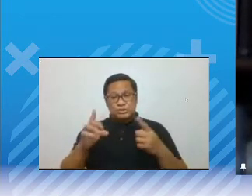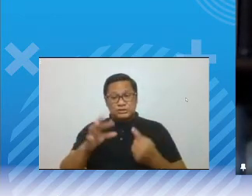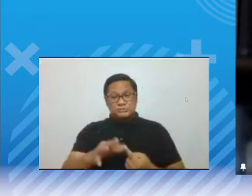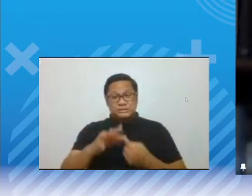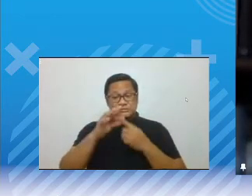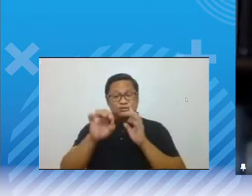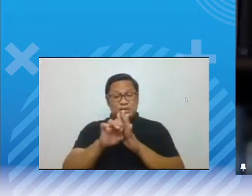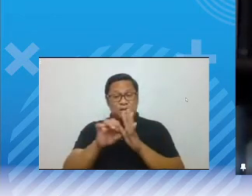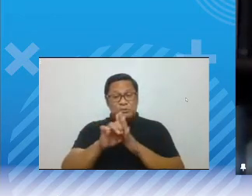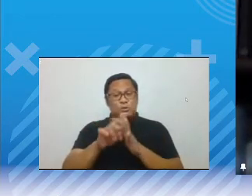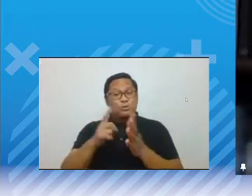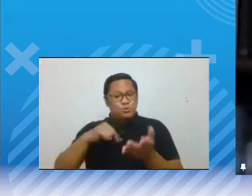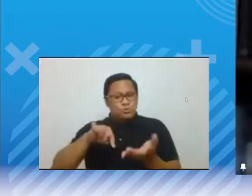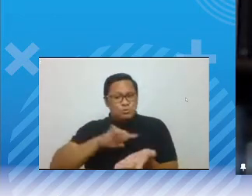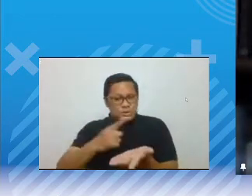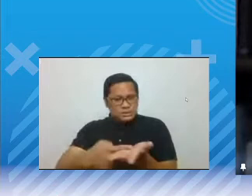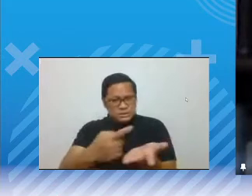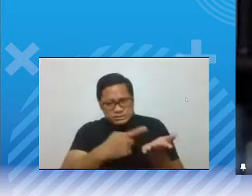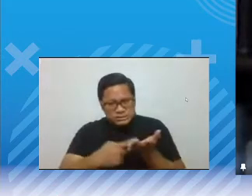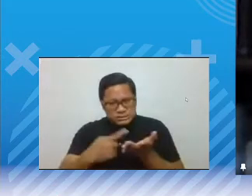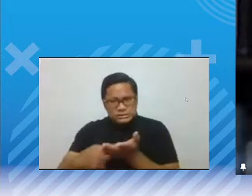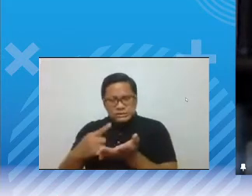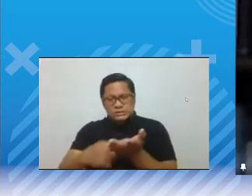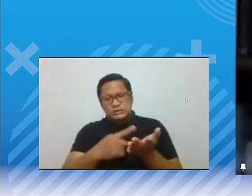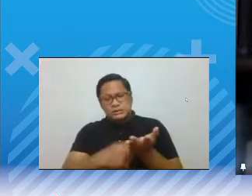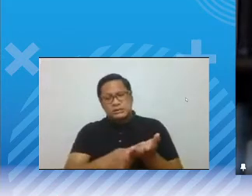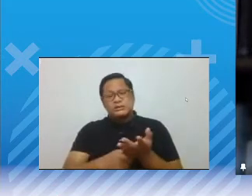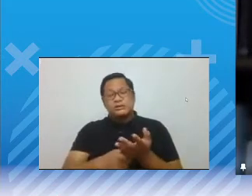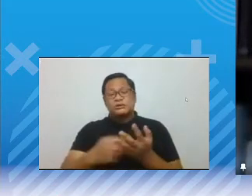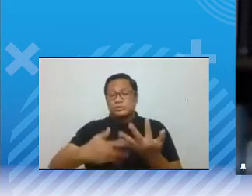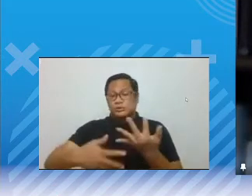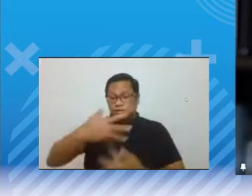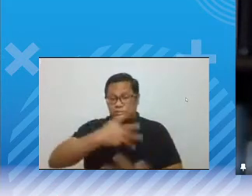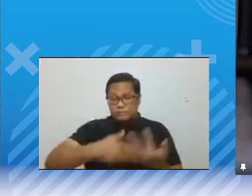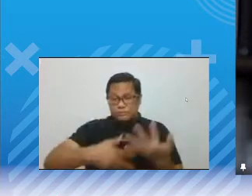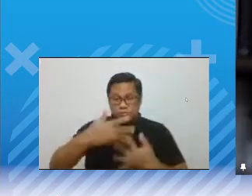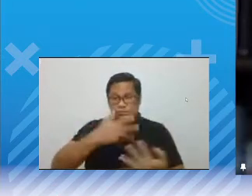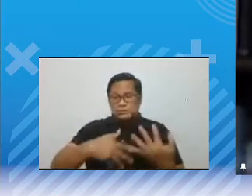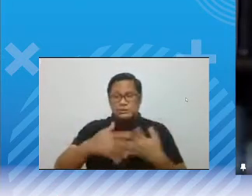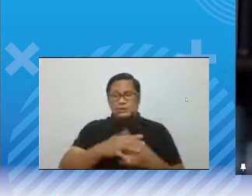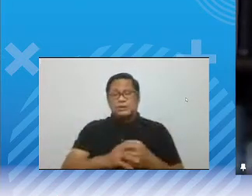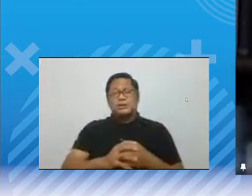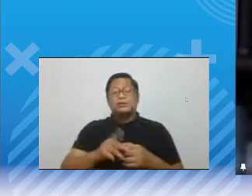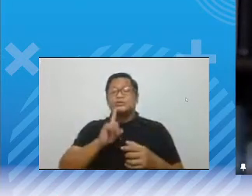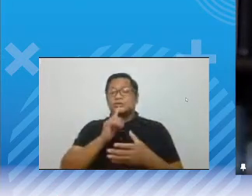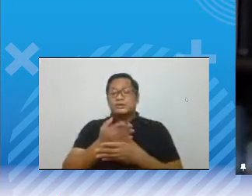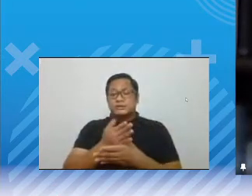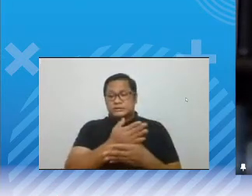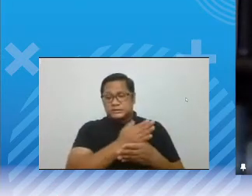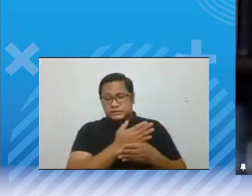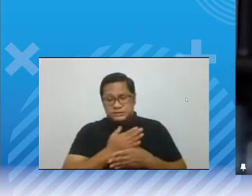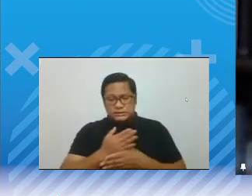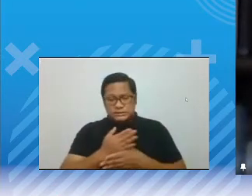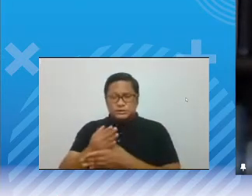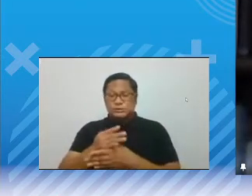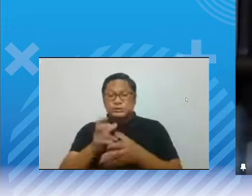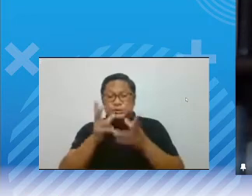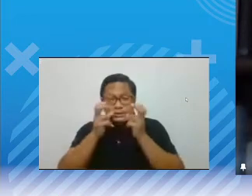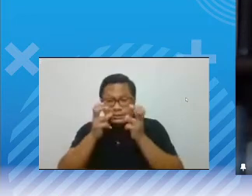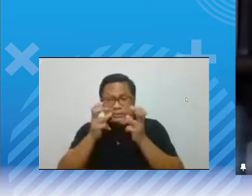mag-usap-usap tayo amongst one another, mag-share po tayo ng mga practices, makinig po tayo sa isa't isa,